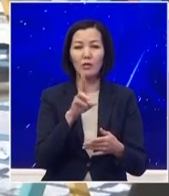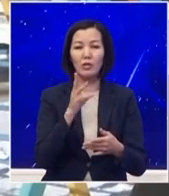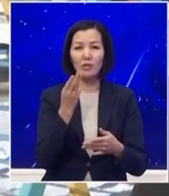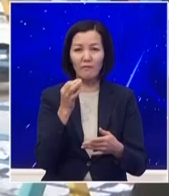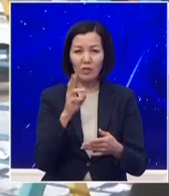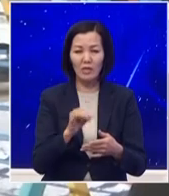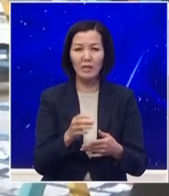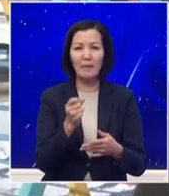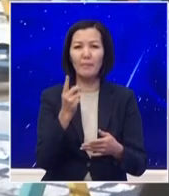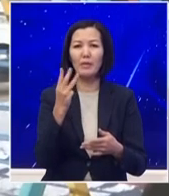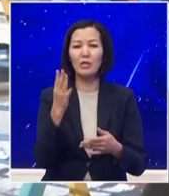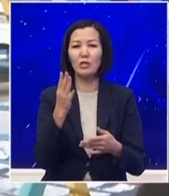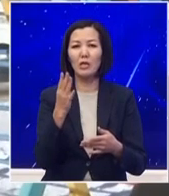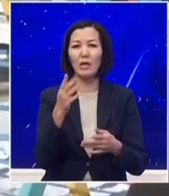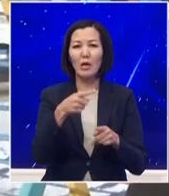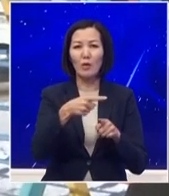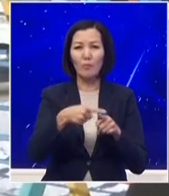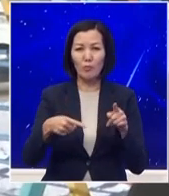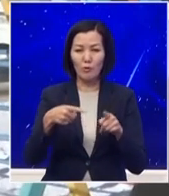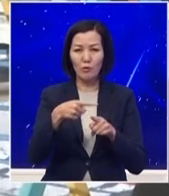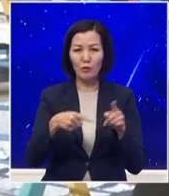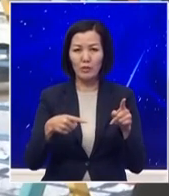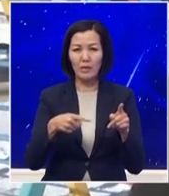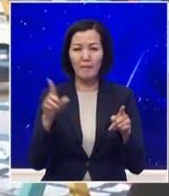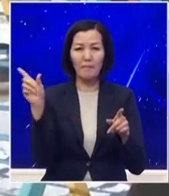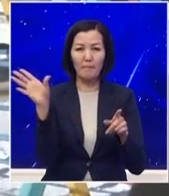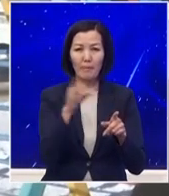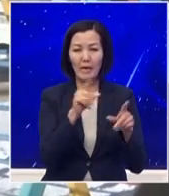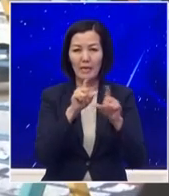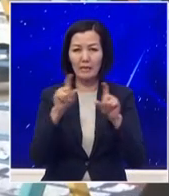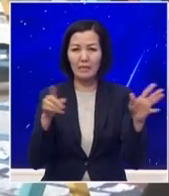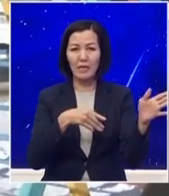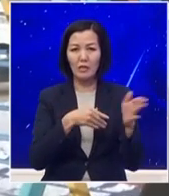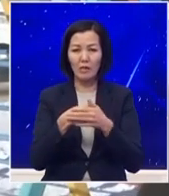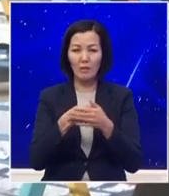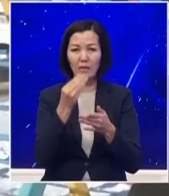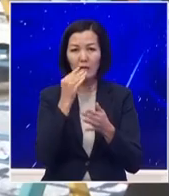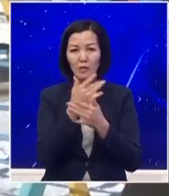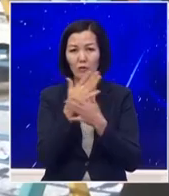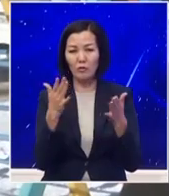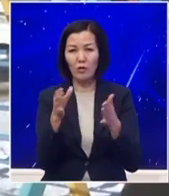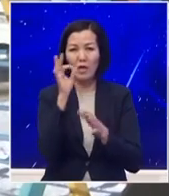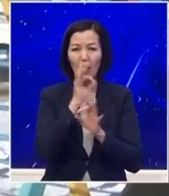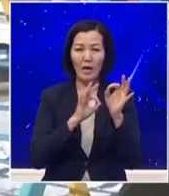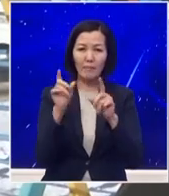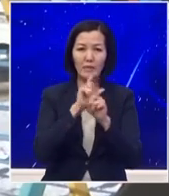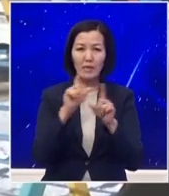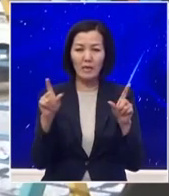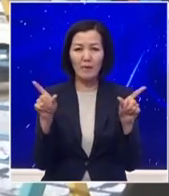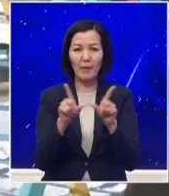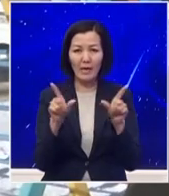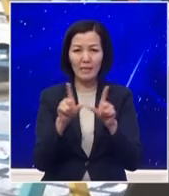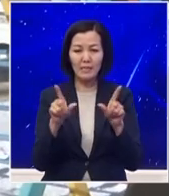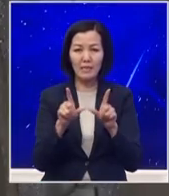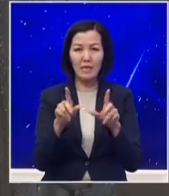Ақынсара квадратында барлық нысандар жабылды. Тек қана азық түлік пен аптека жаңағы сол